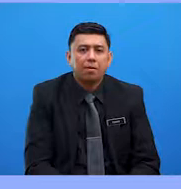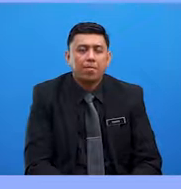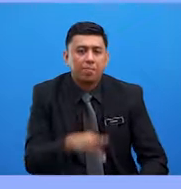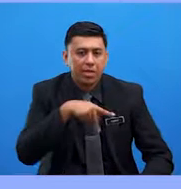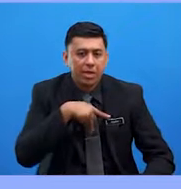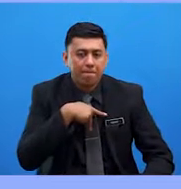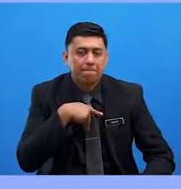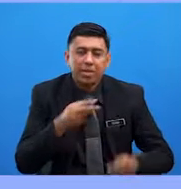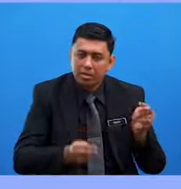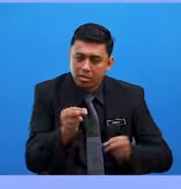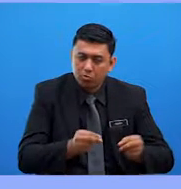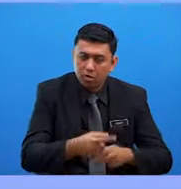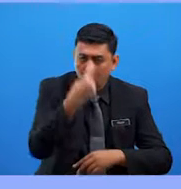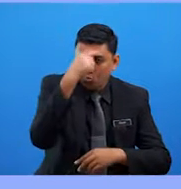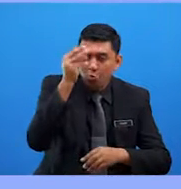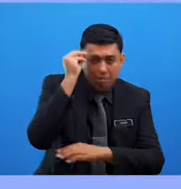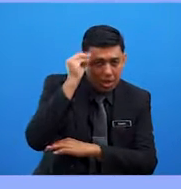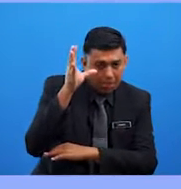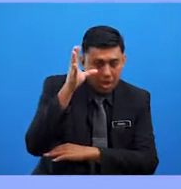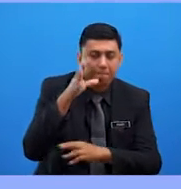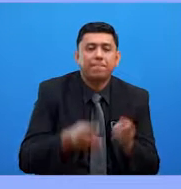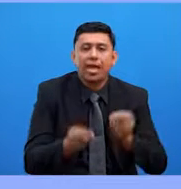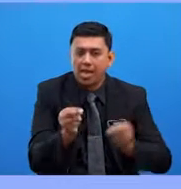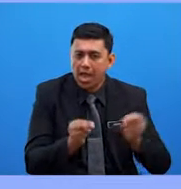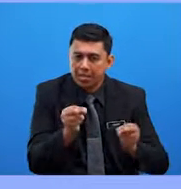perniagaan untuk mengembangkan perniagaan.